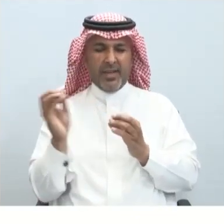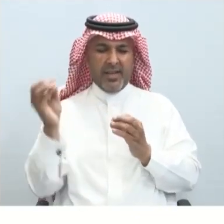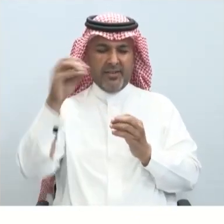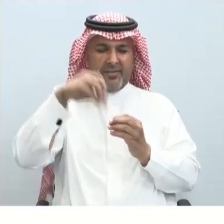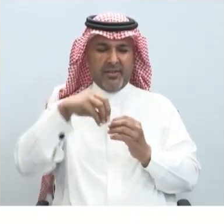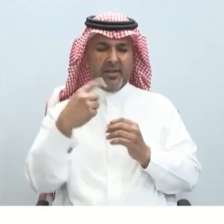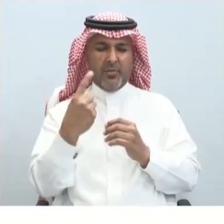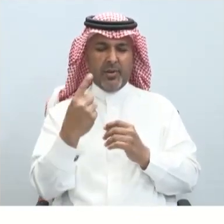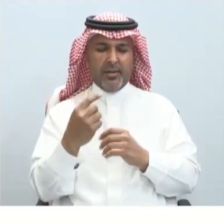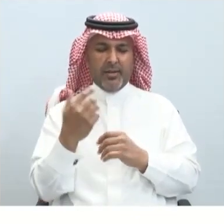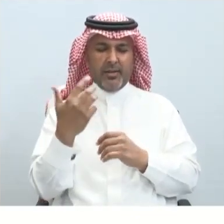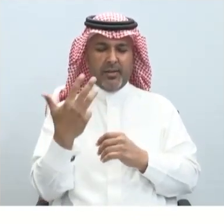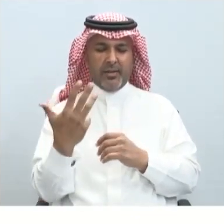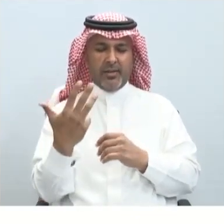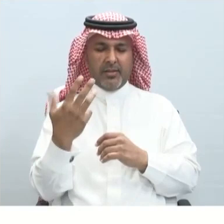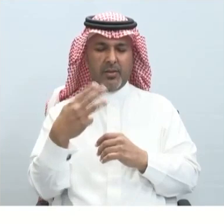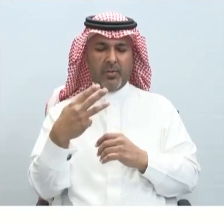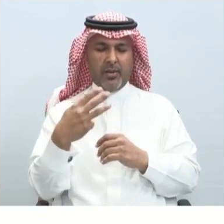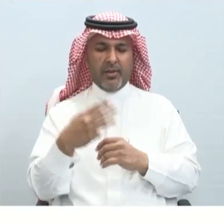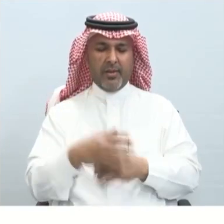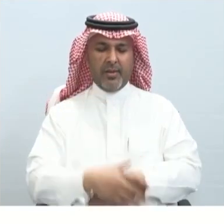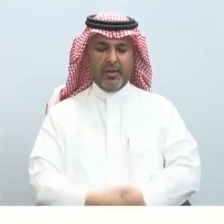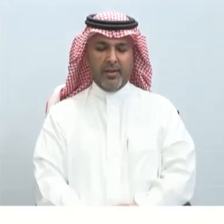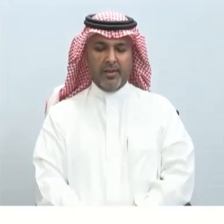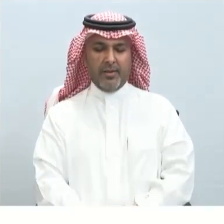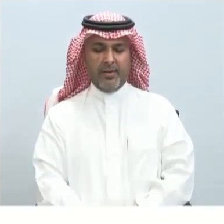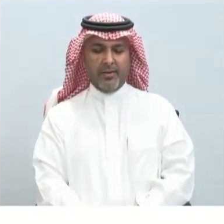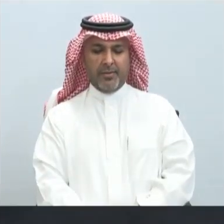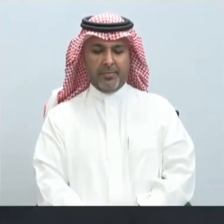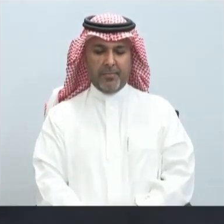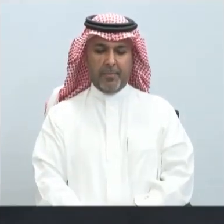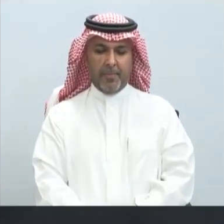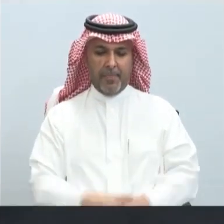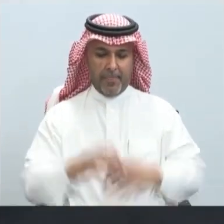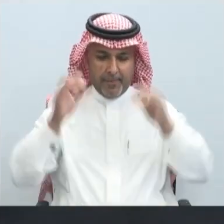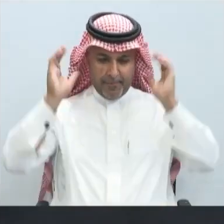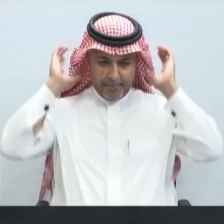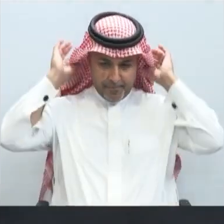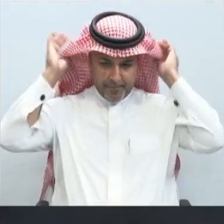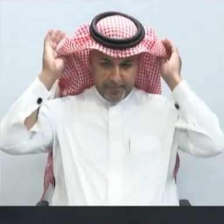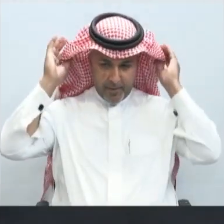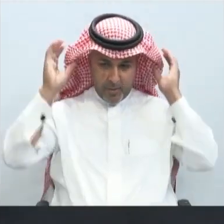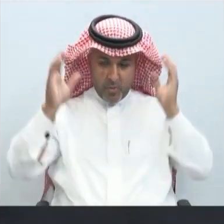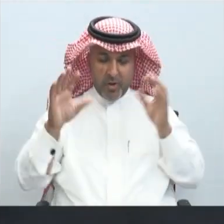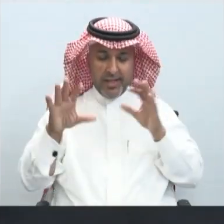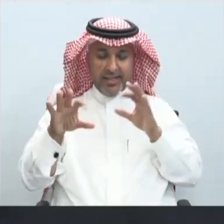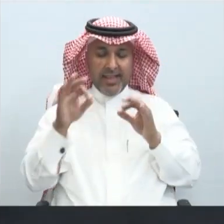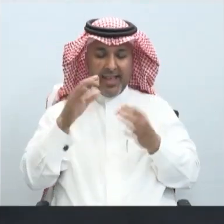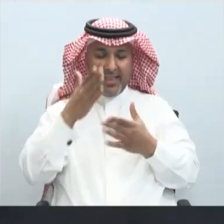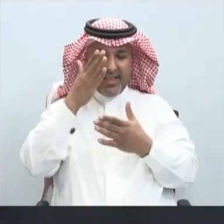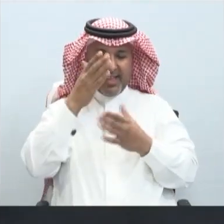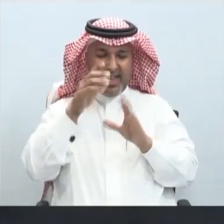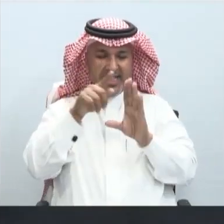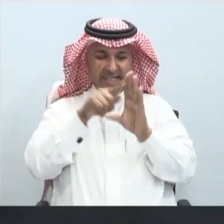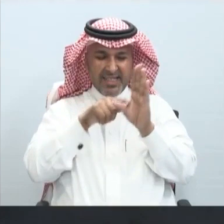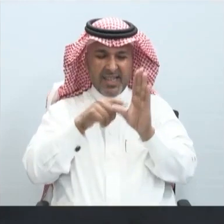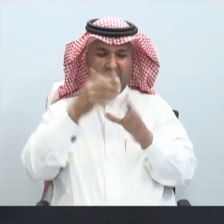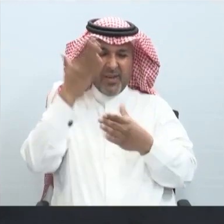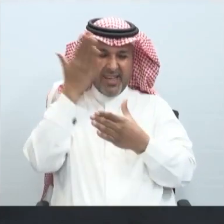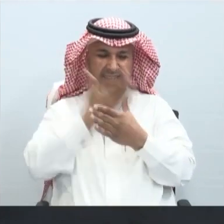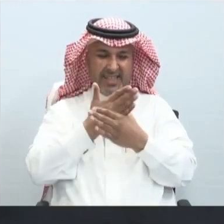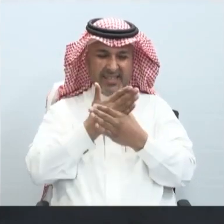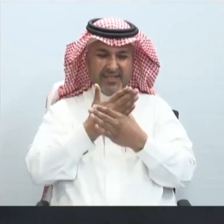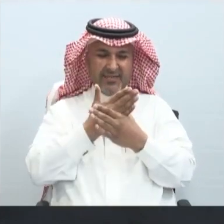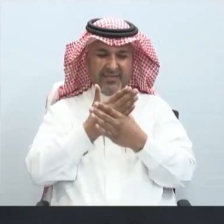انش مربع لاحظ معي اخي الكريم انه كونك تاخذ الزاويه بالنصف او تاخذها بالضعف لا يعني